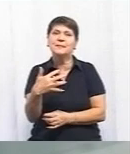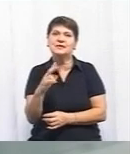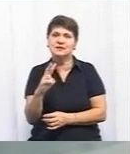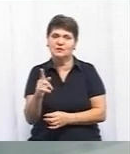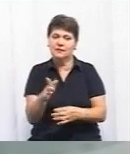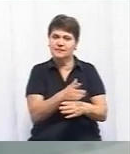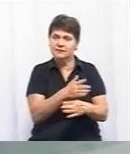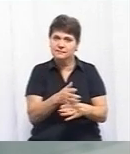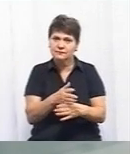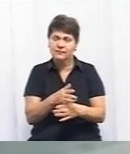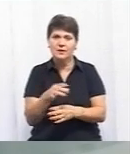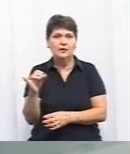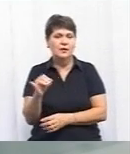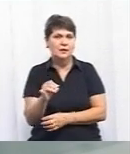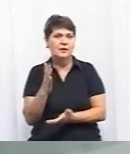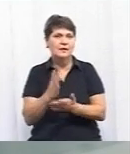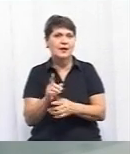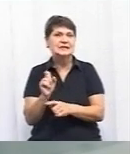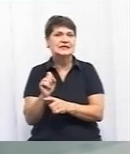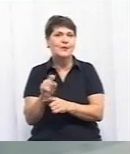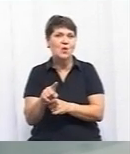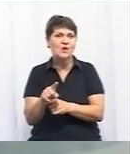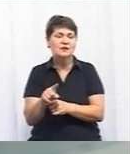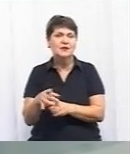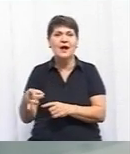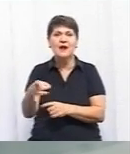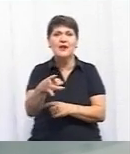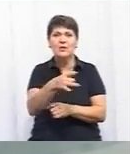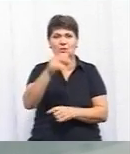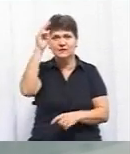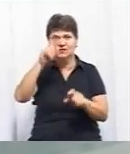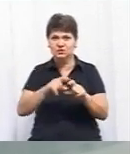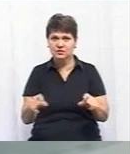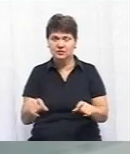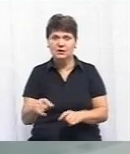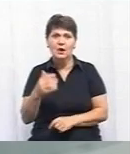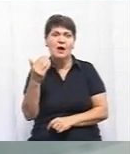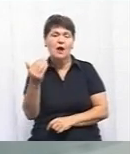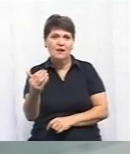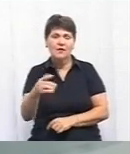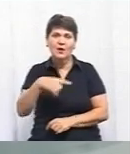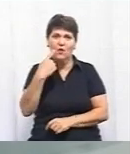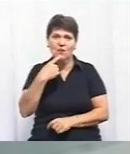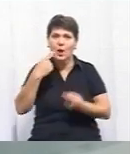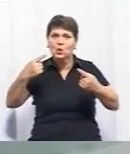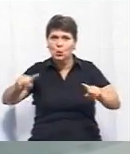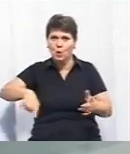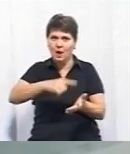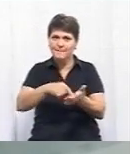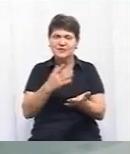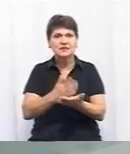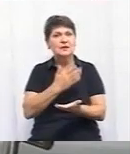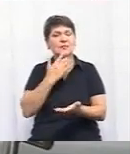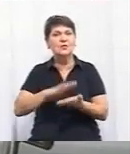було. Ну і є замовлення з районів, зі шкіл, ви говорите, чи є з інших міст у вас домовленості?